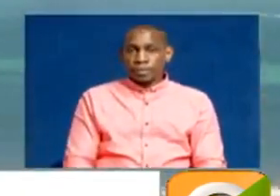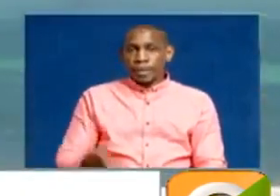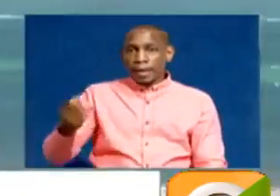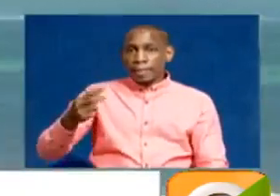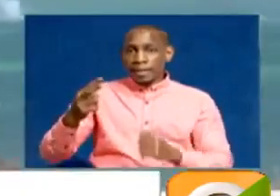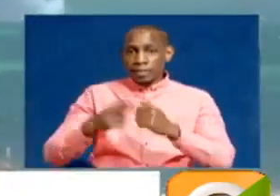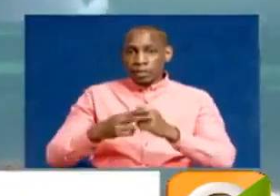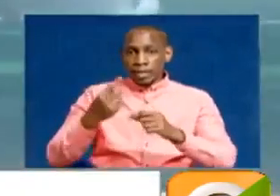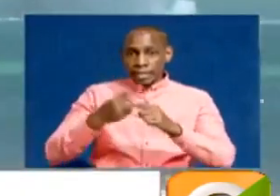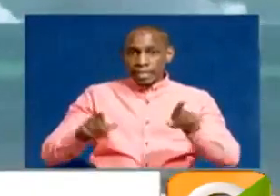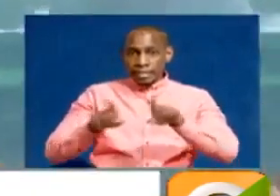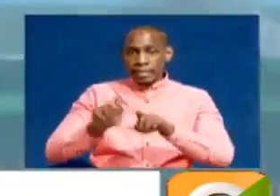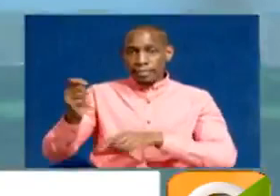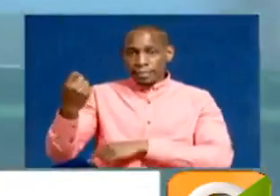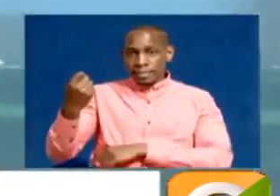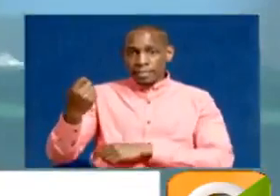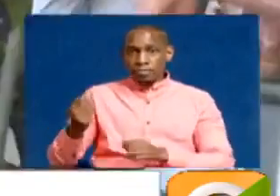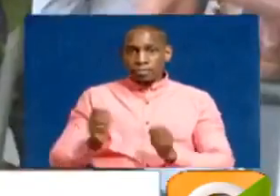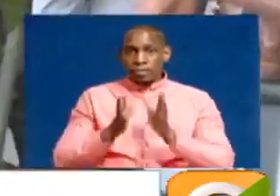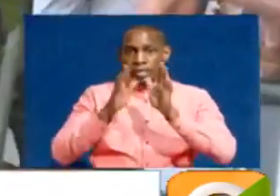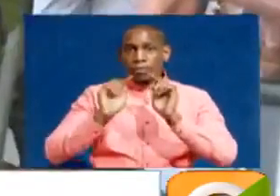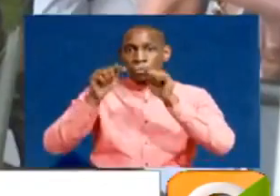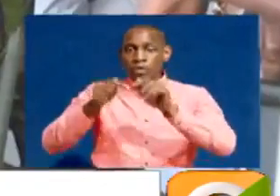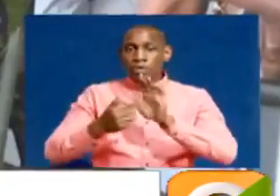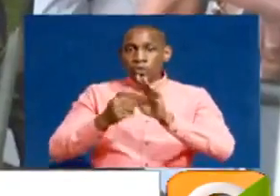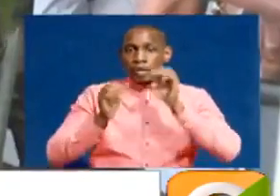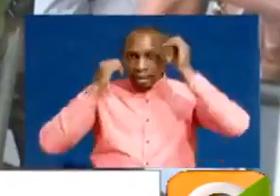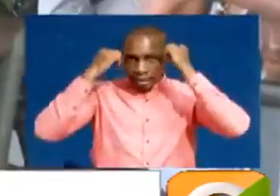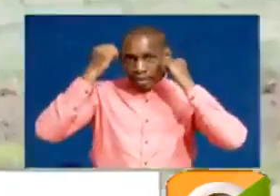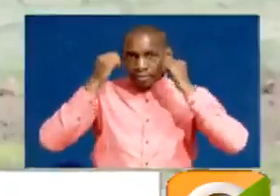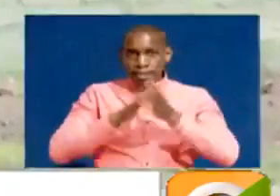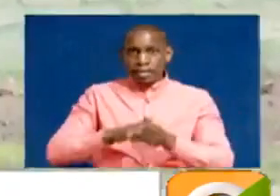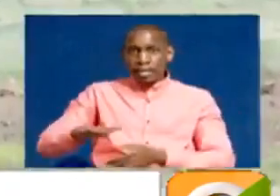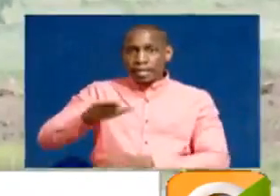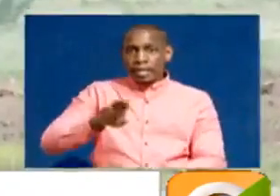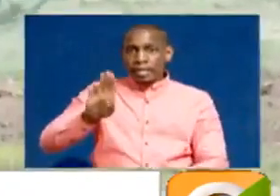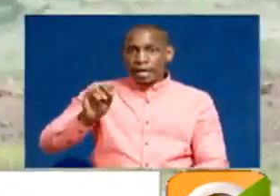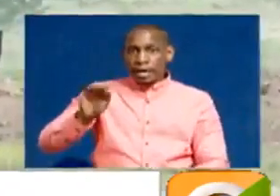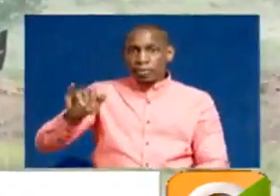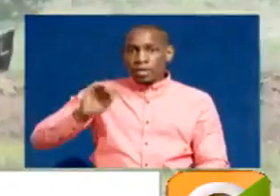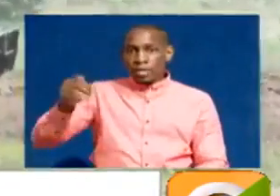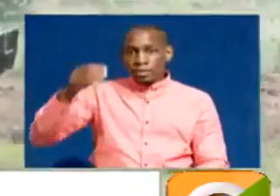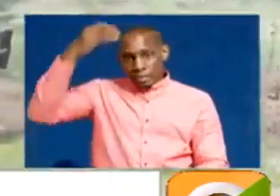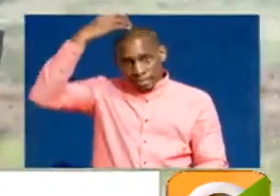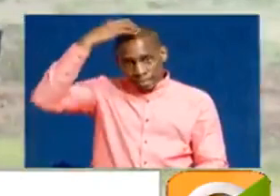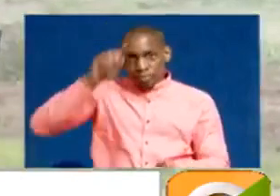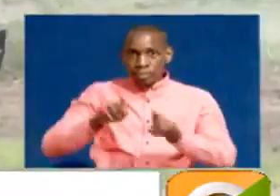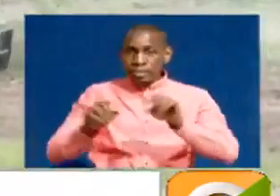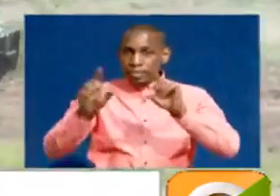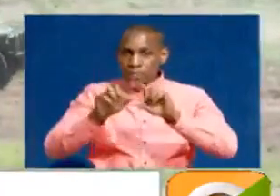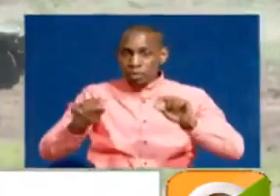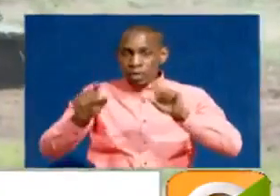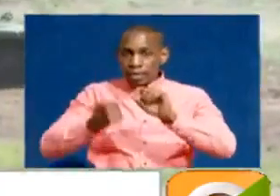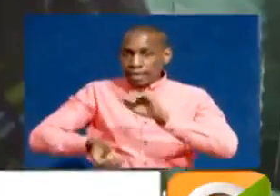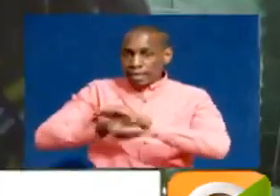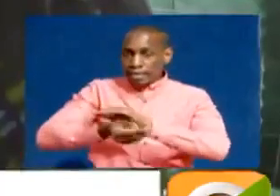Mwezi Julai mwaka huu, Rais alihudhuria onyesho la kijeshi katika eneo la Boni, kaunti ya Lamu, ambapo aligusia japo